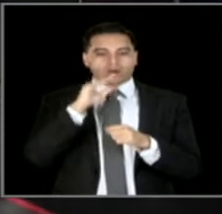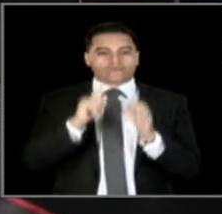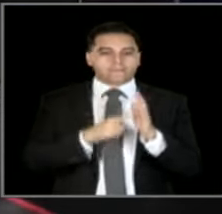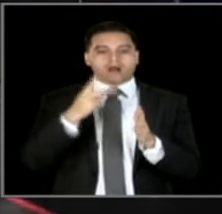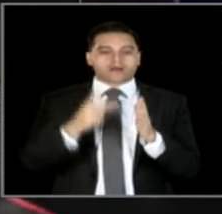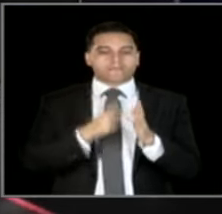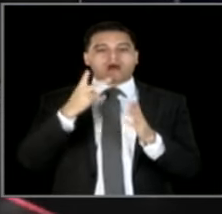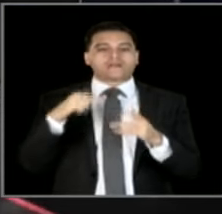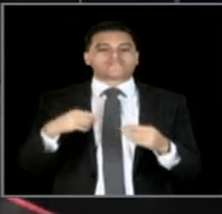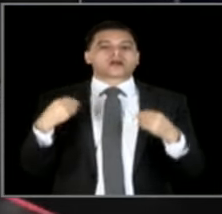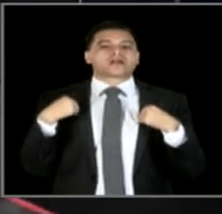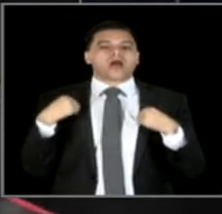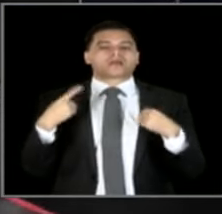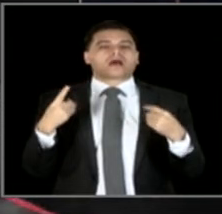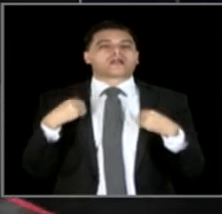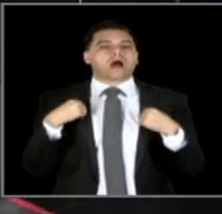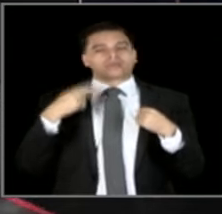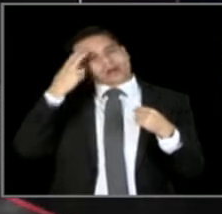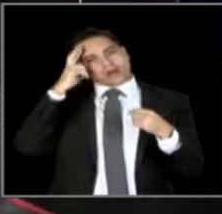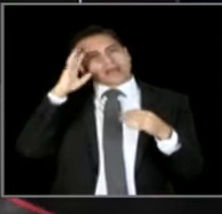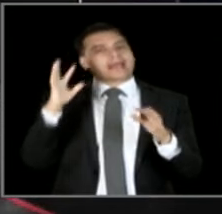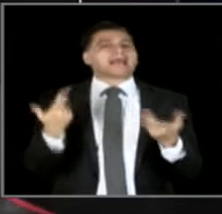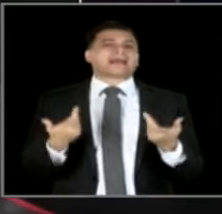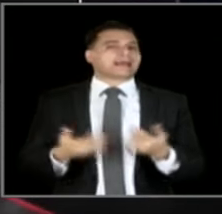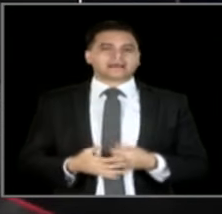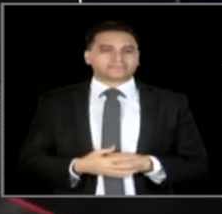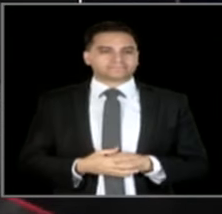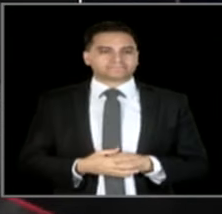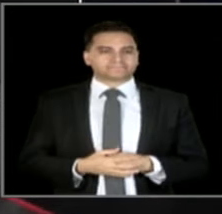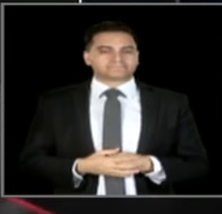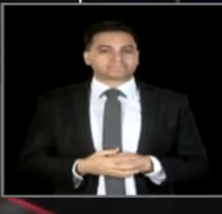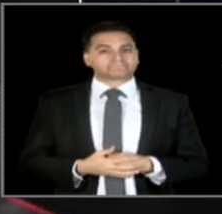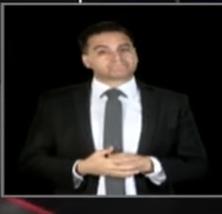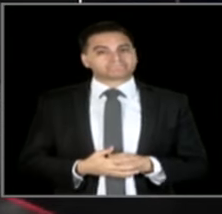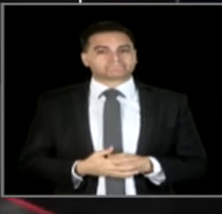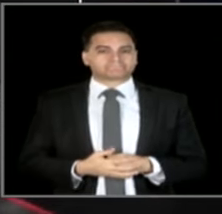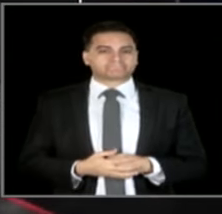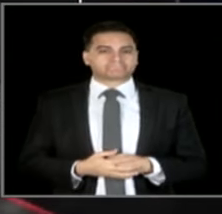مرتين متتاليتين بإحدى الرياضات، فما هي؟